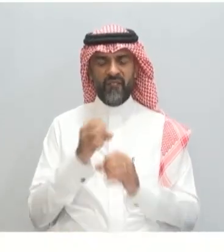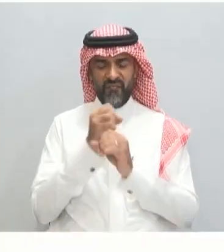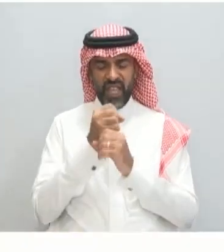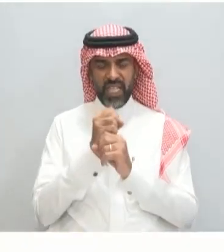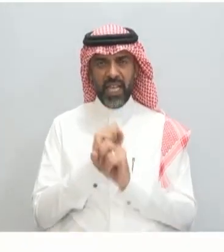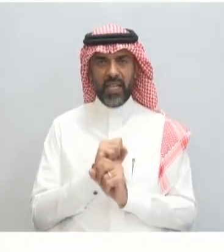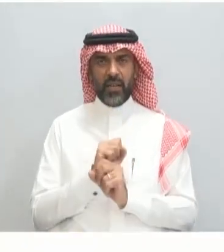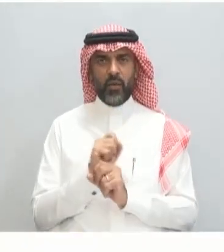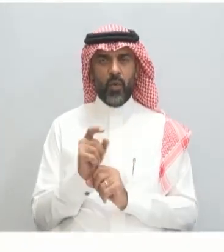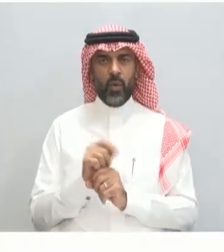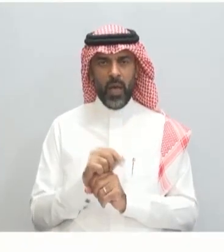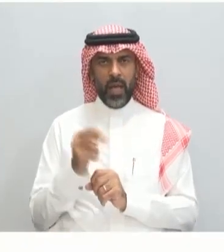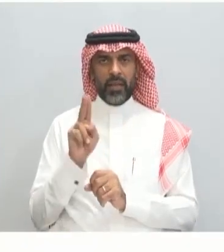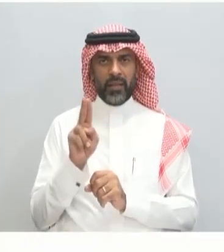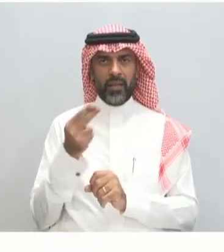وعمليات